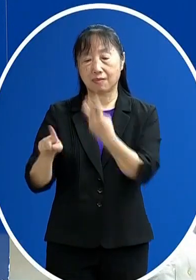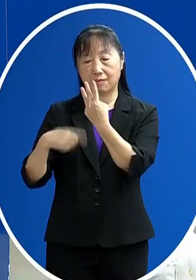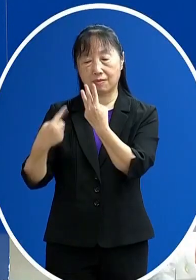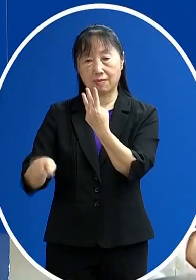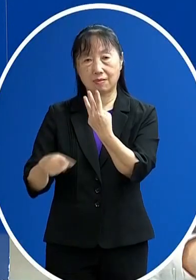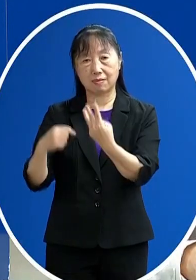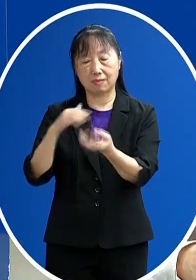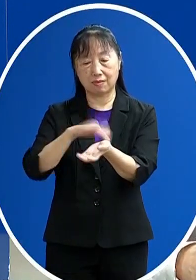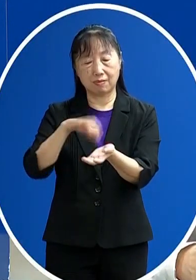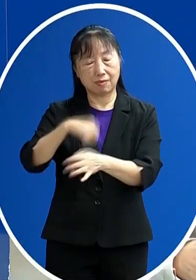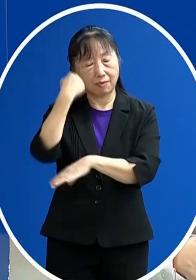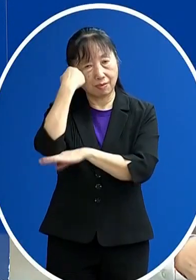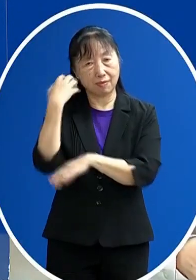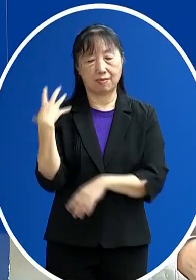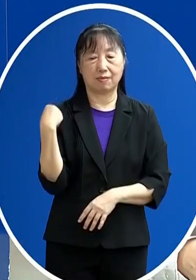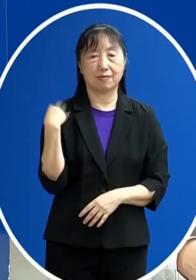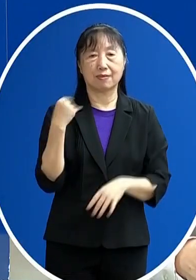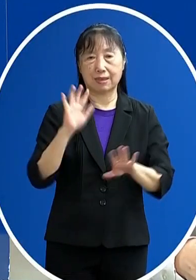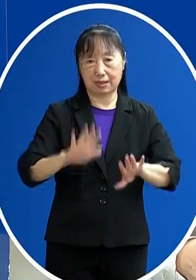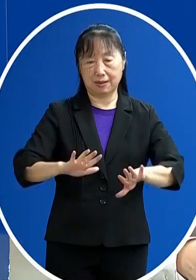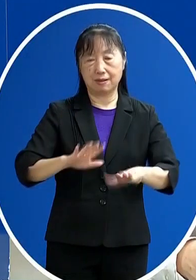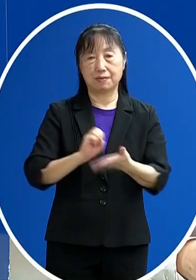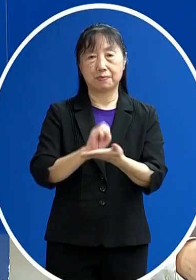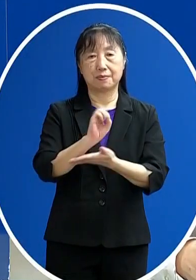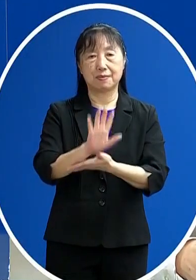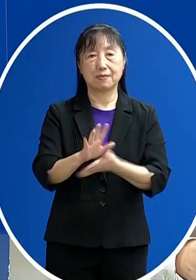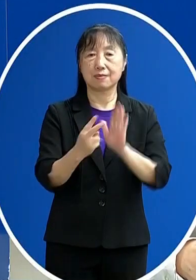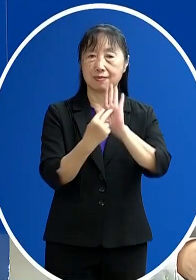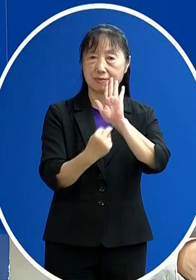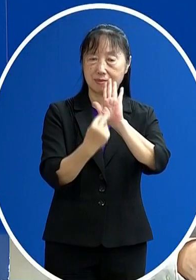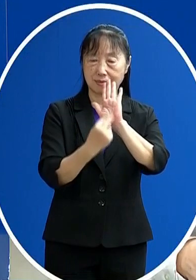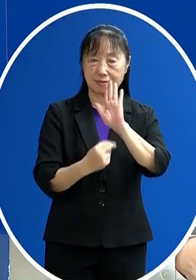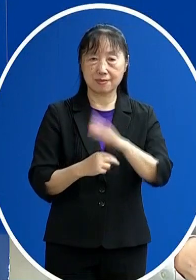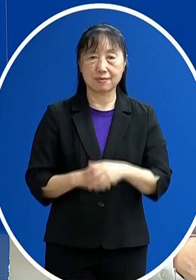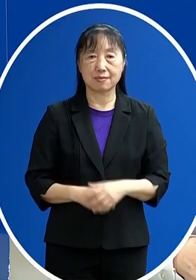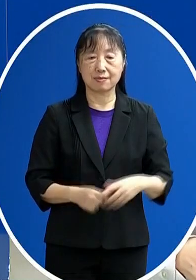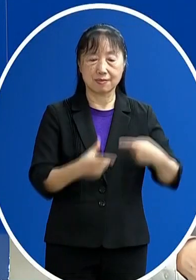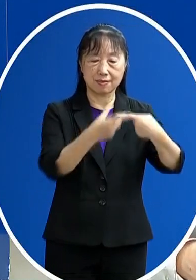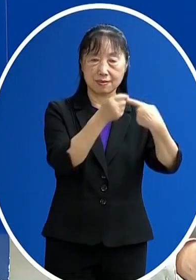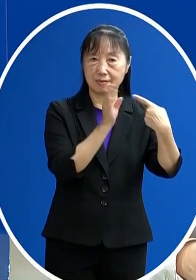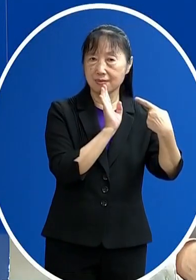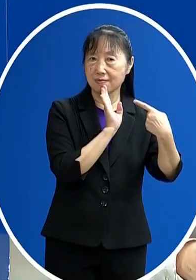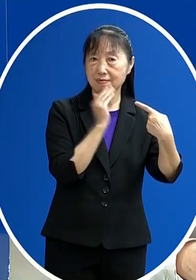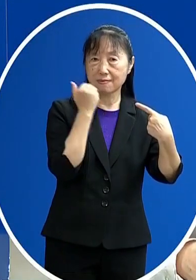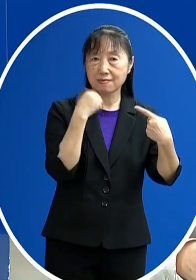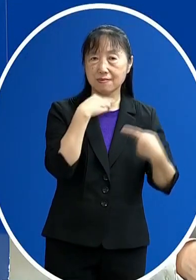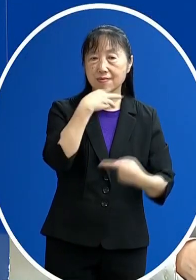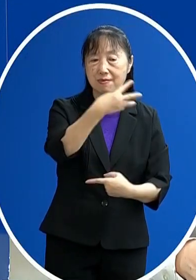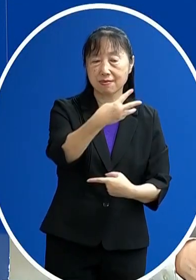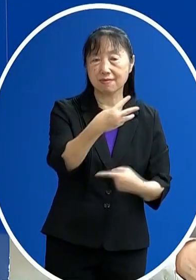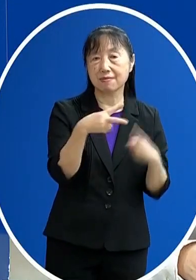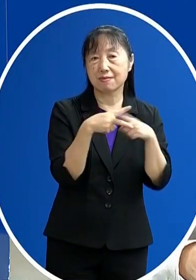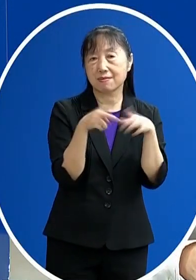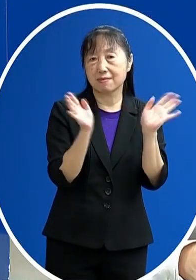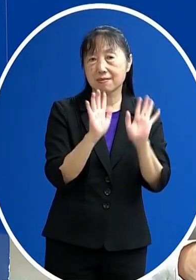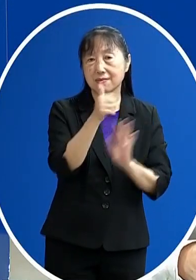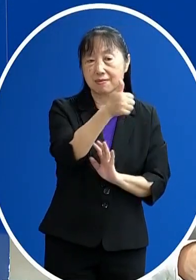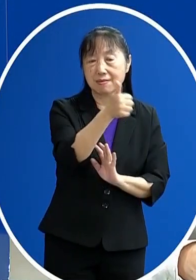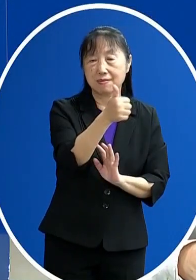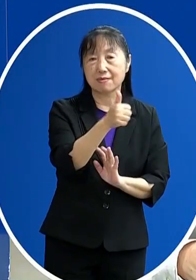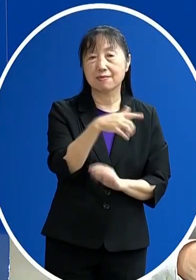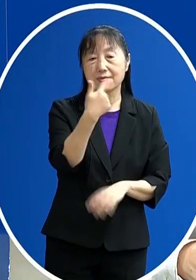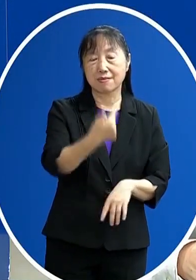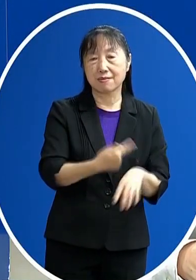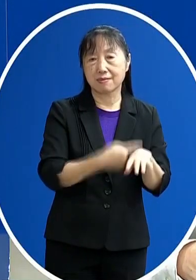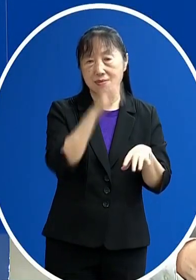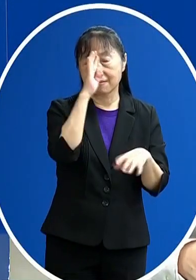的，跟大家做一下口头的一个补充说明。第一位是一个三岁的小朋友，男生，没有慢性